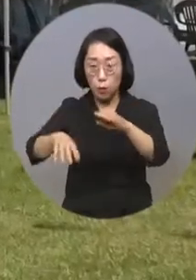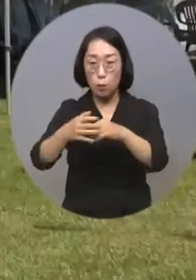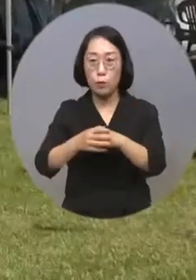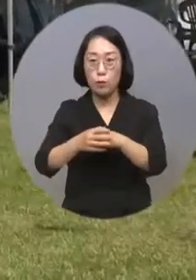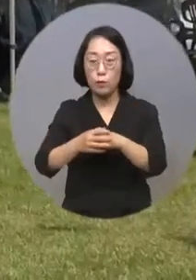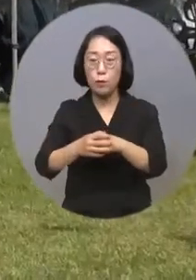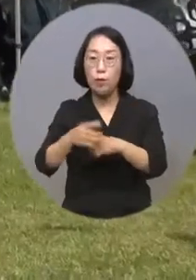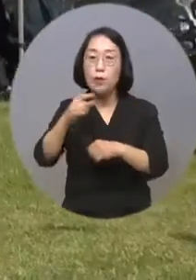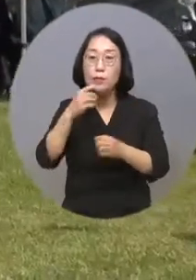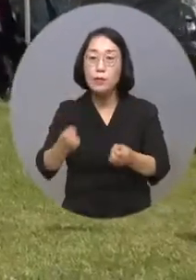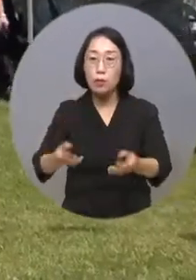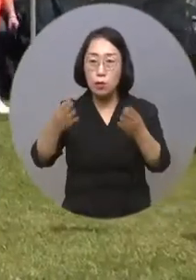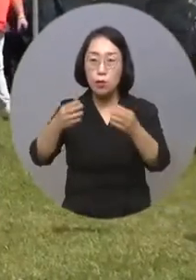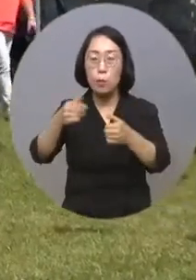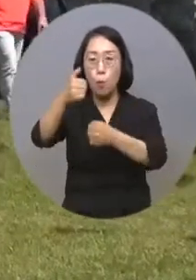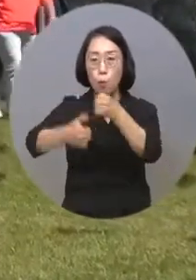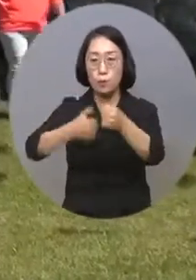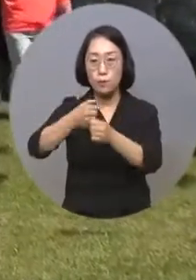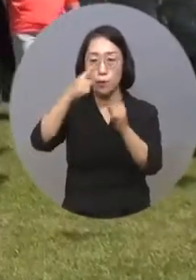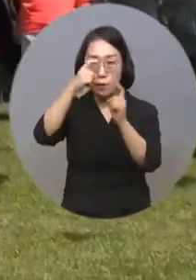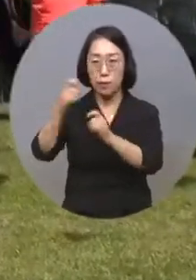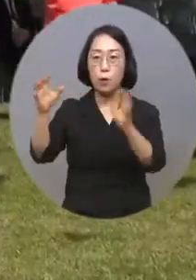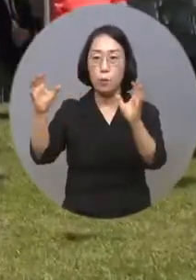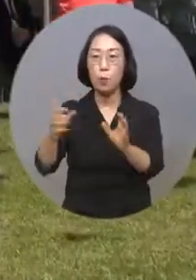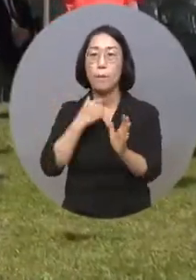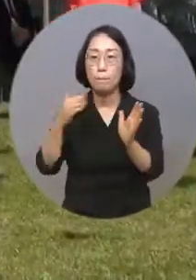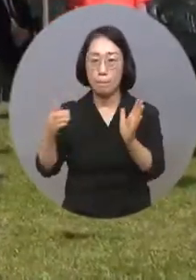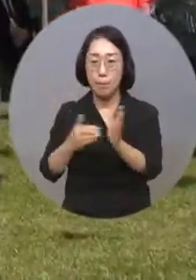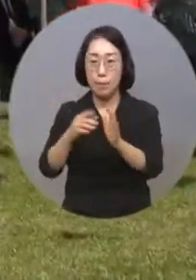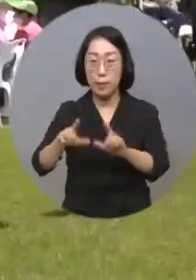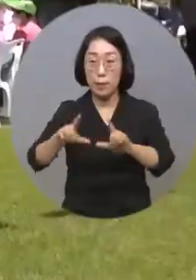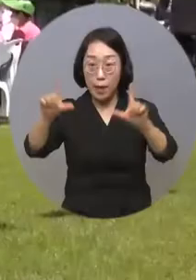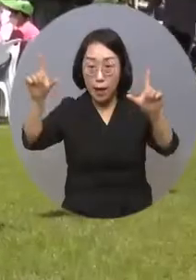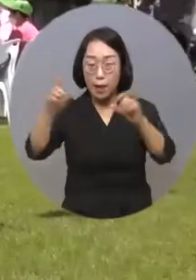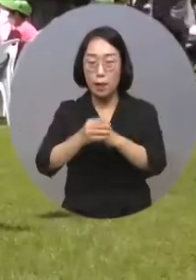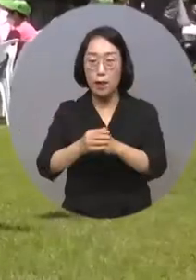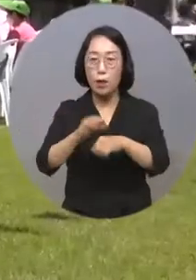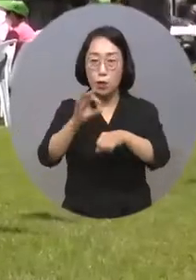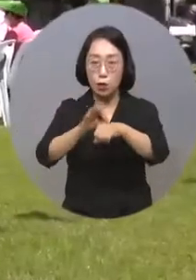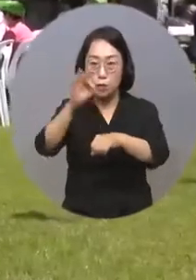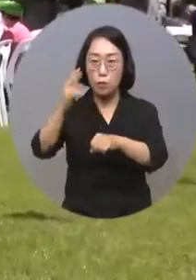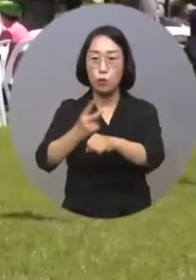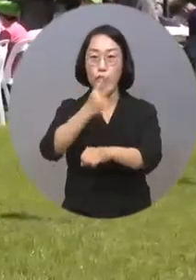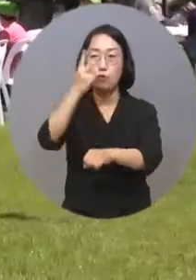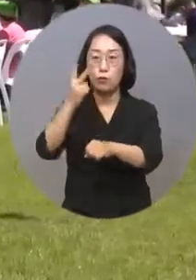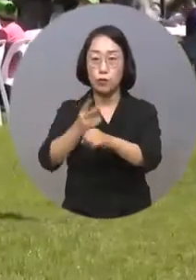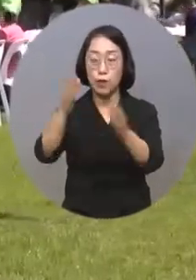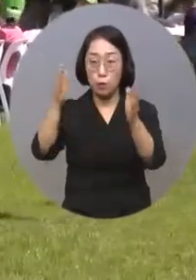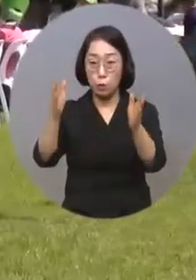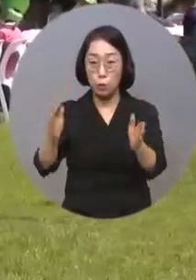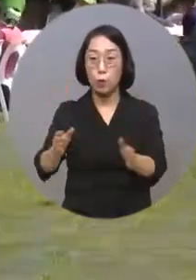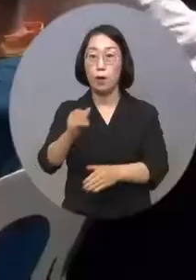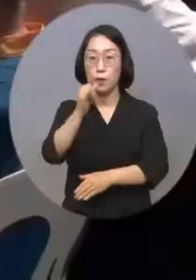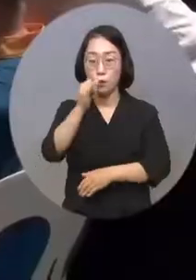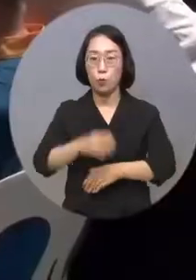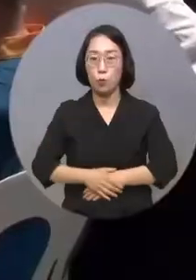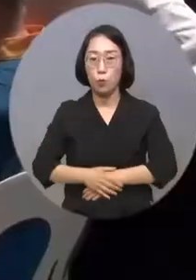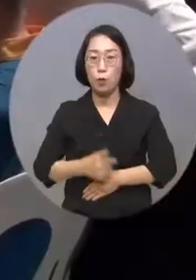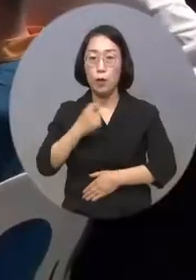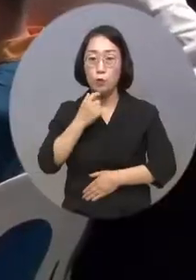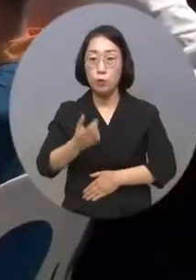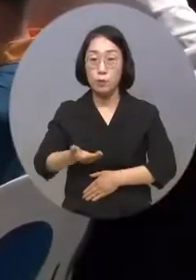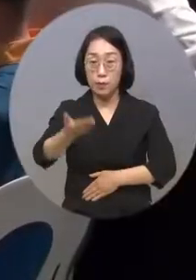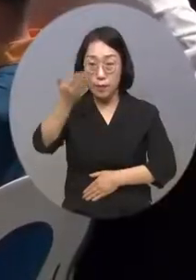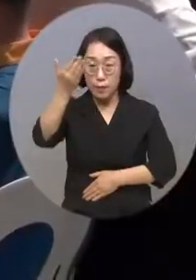및 시설 설립 50주년 기념식이 열렸습니다. 이날 행사는 10시부터 12시까지 진행되었고 60세